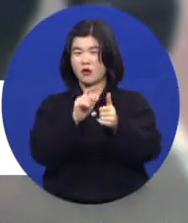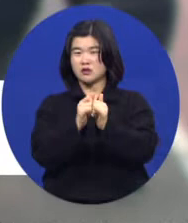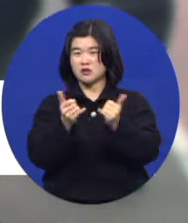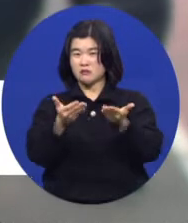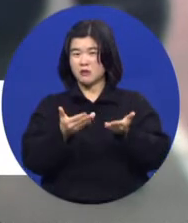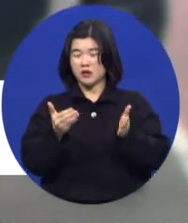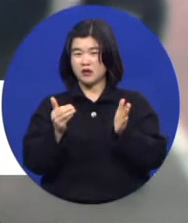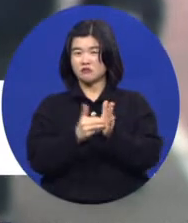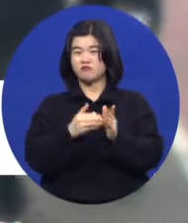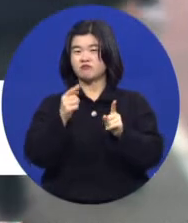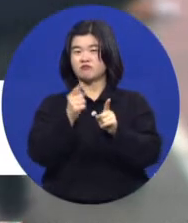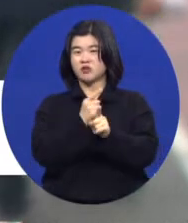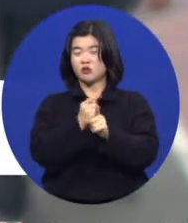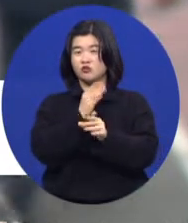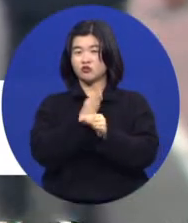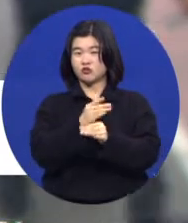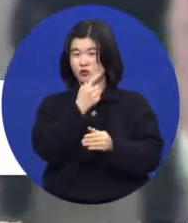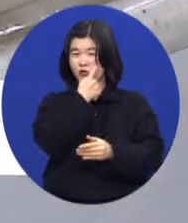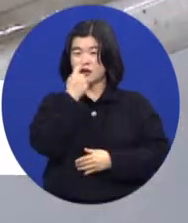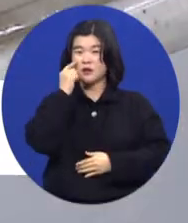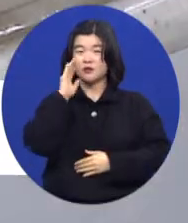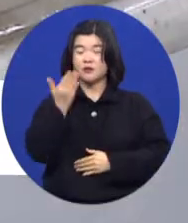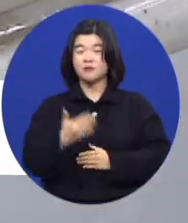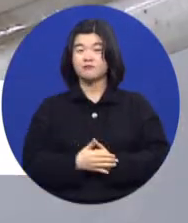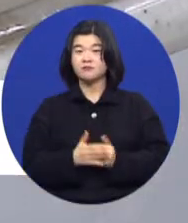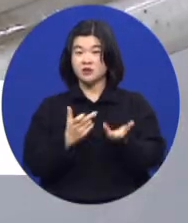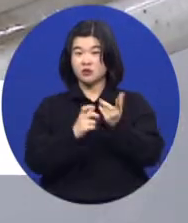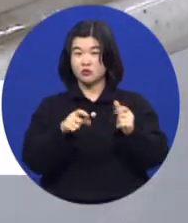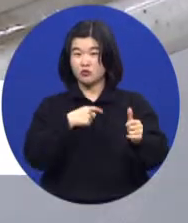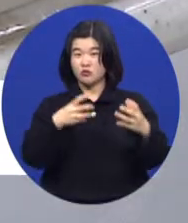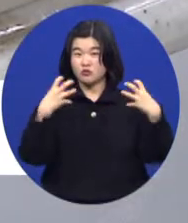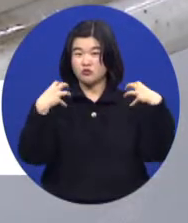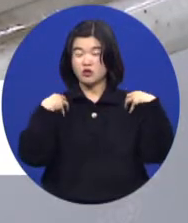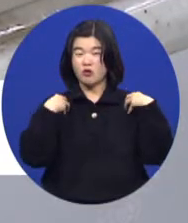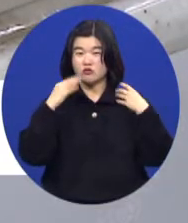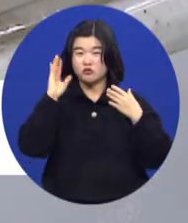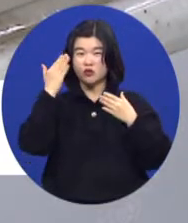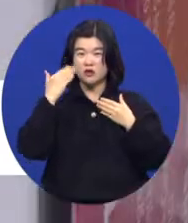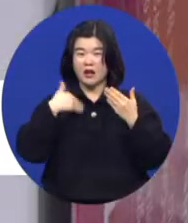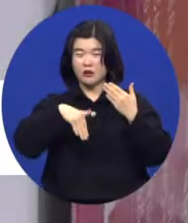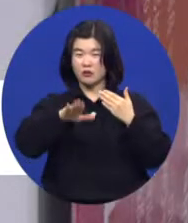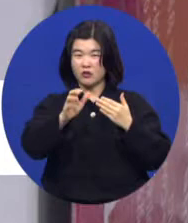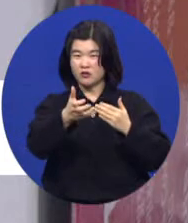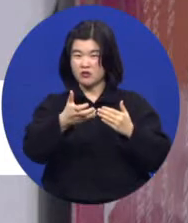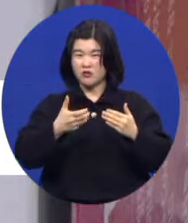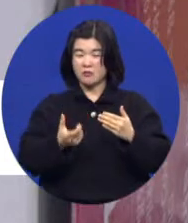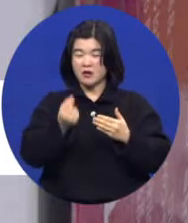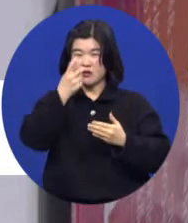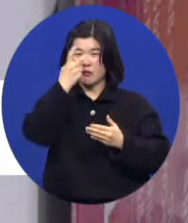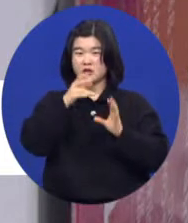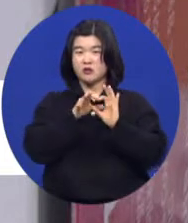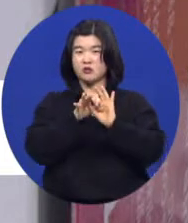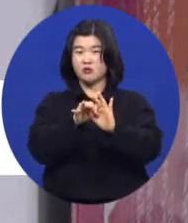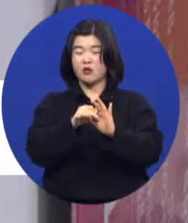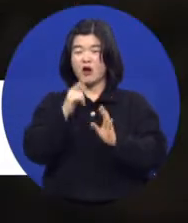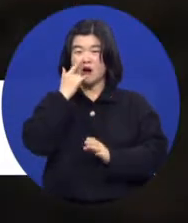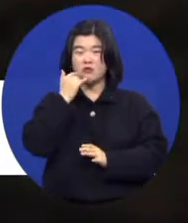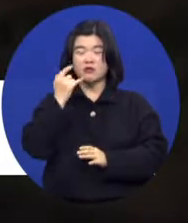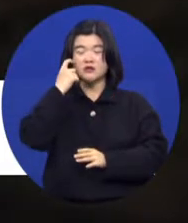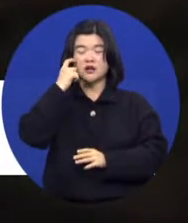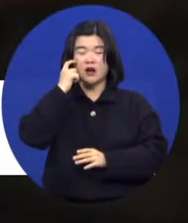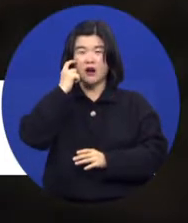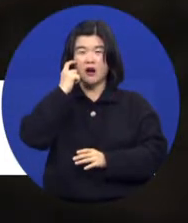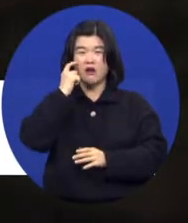받아 치료 중인 것으로 집계됐습니다. 제주도 교육청은 최근 등교 전 학생 신속 항원 검사에 대한 학부모 의견